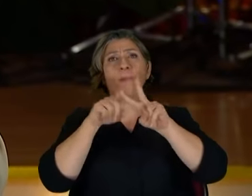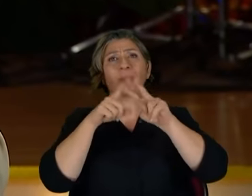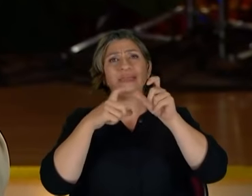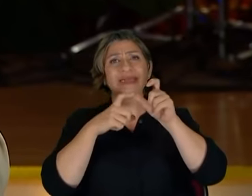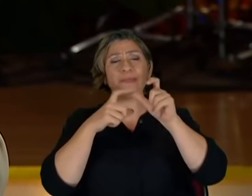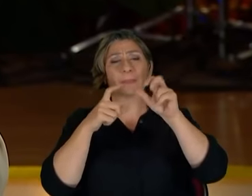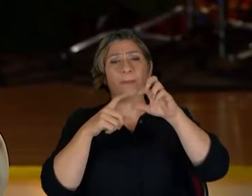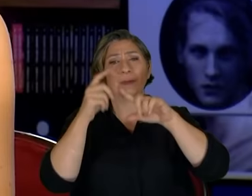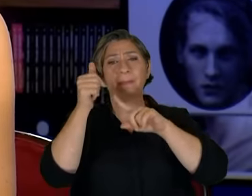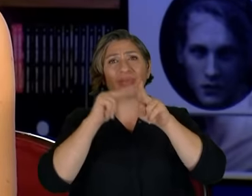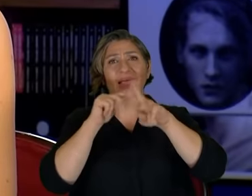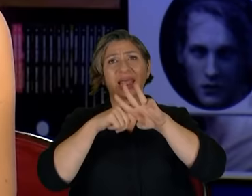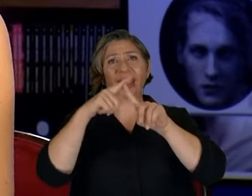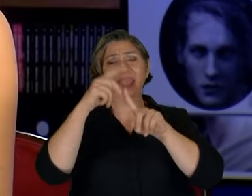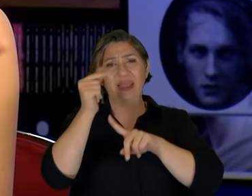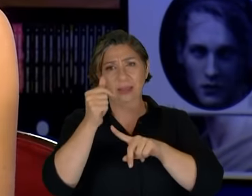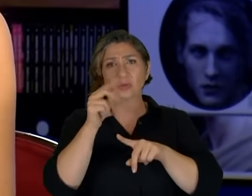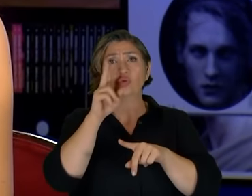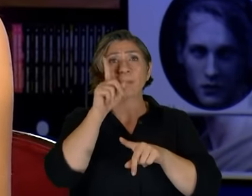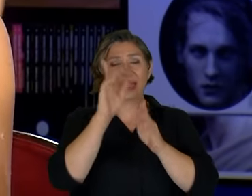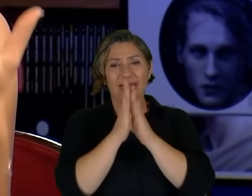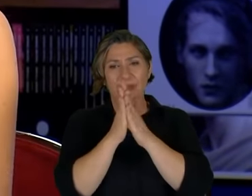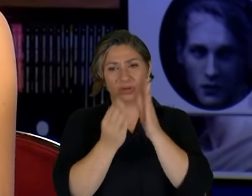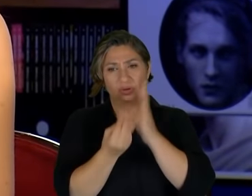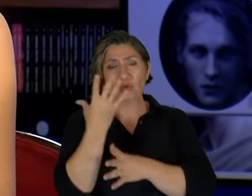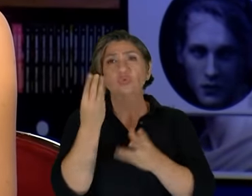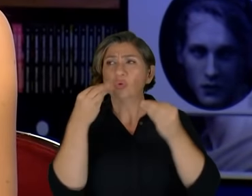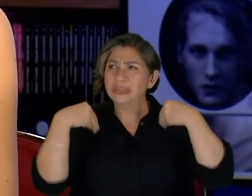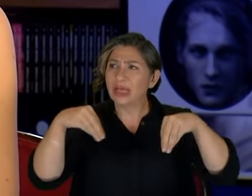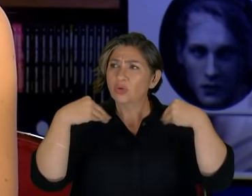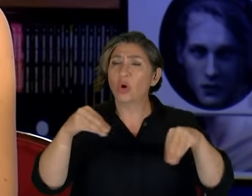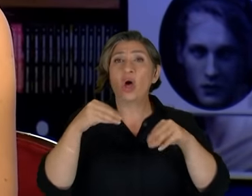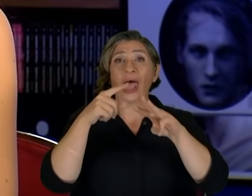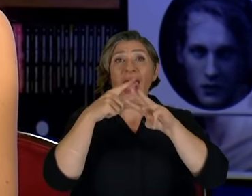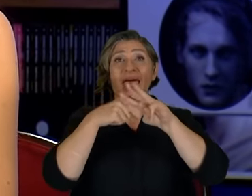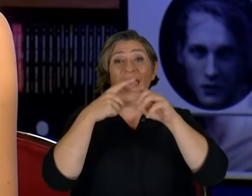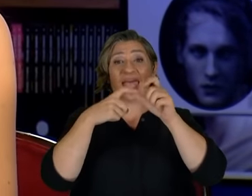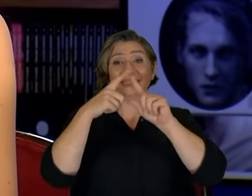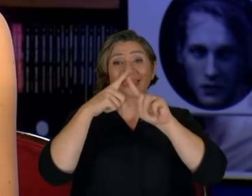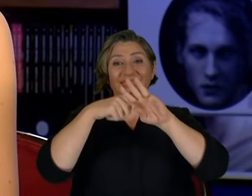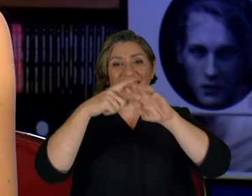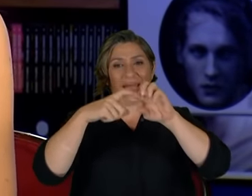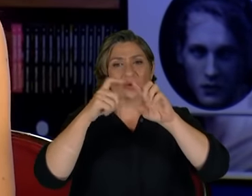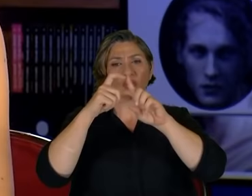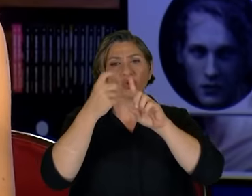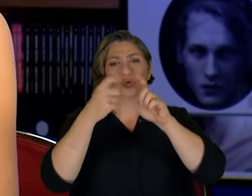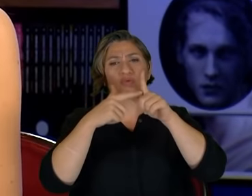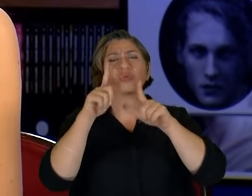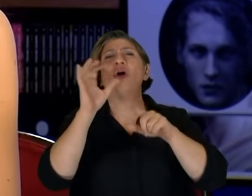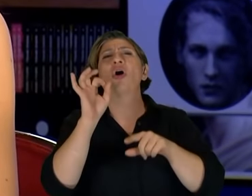Piketty. 21. yüzyılda kapitalizm son bir kitabı çıktı. Gene çok satıyor. Esther Duflo da